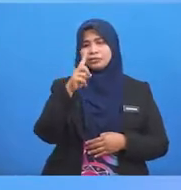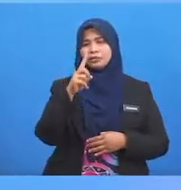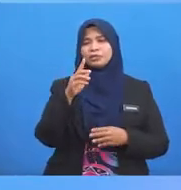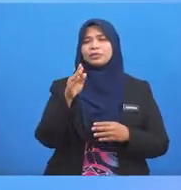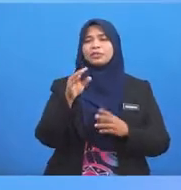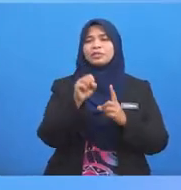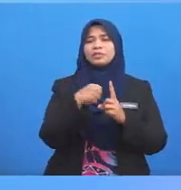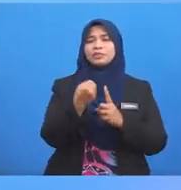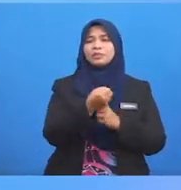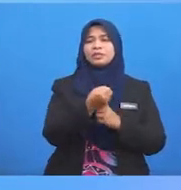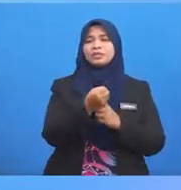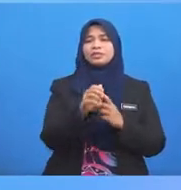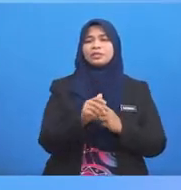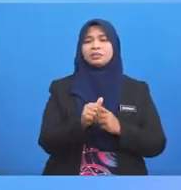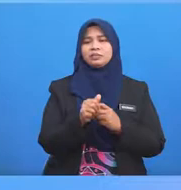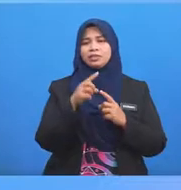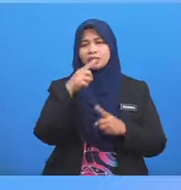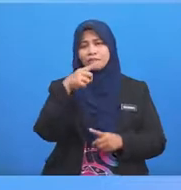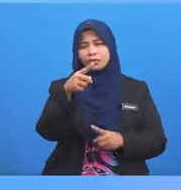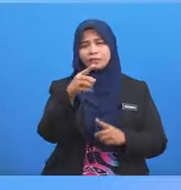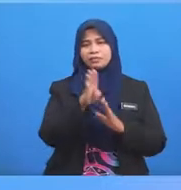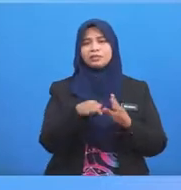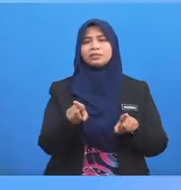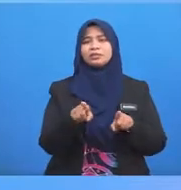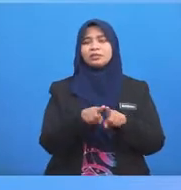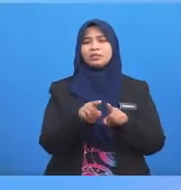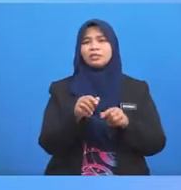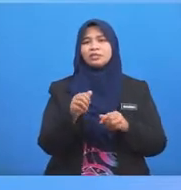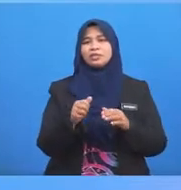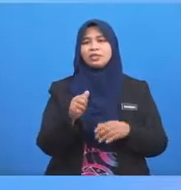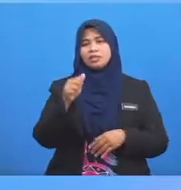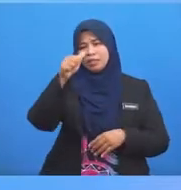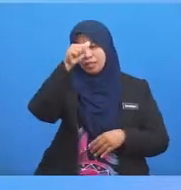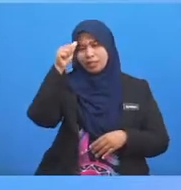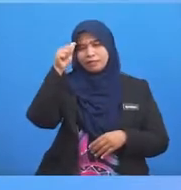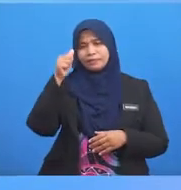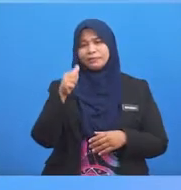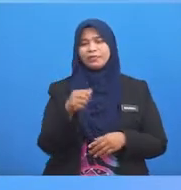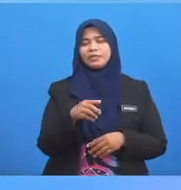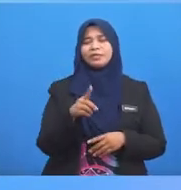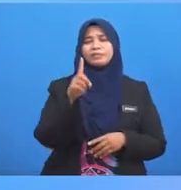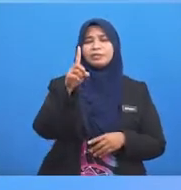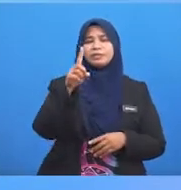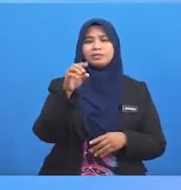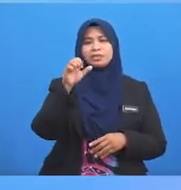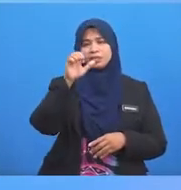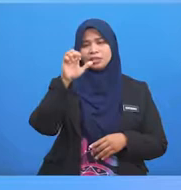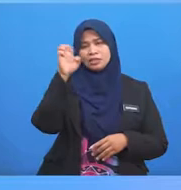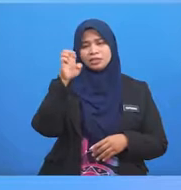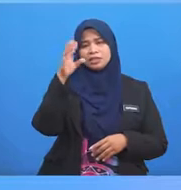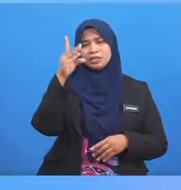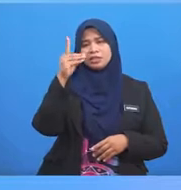berikut beserta alasan. Situasi pertama, Encik Adam